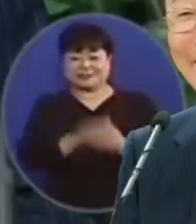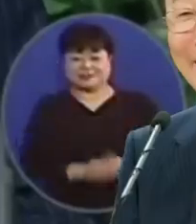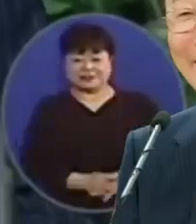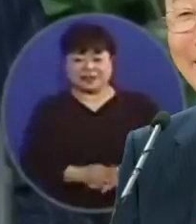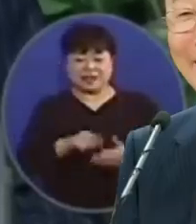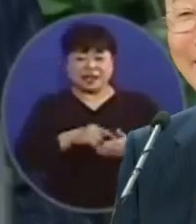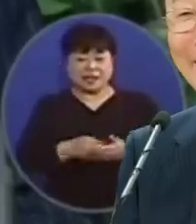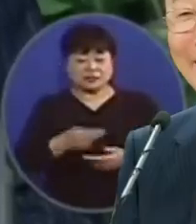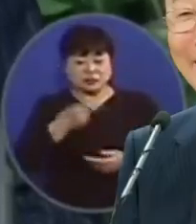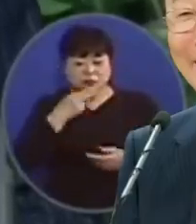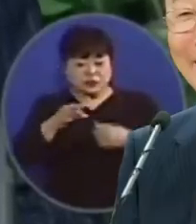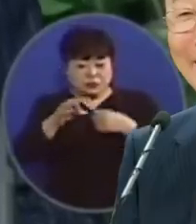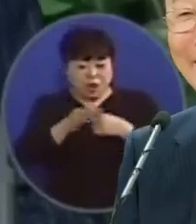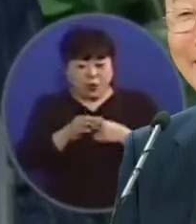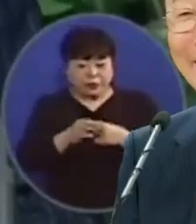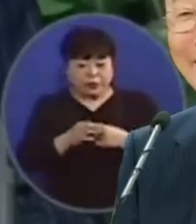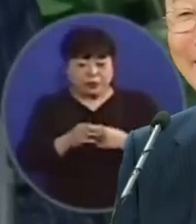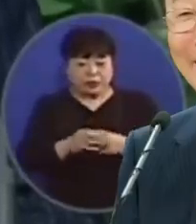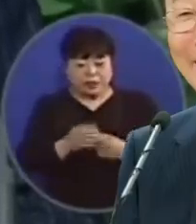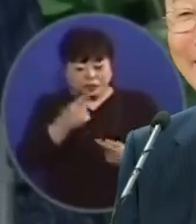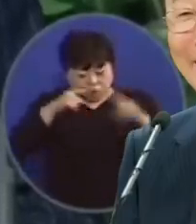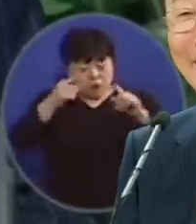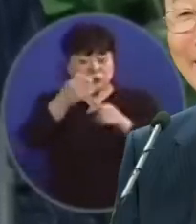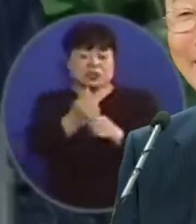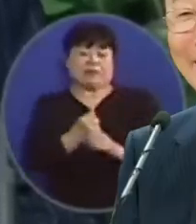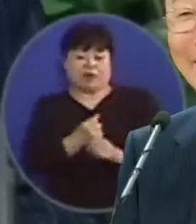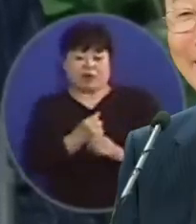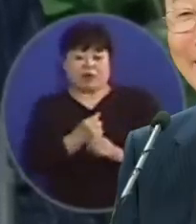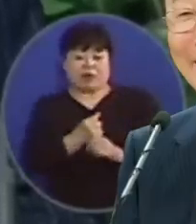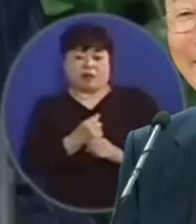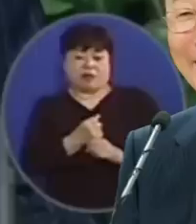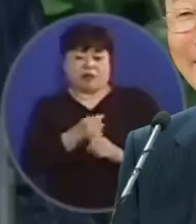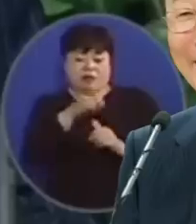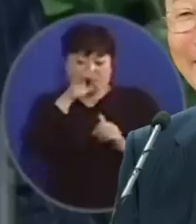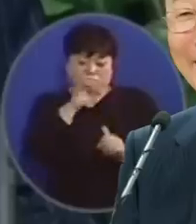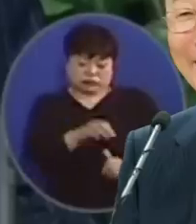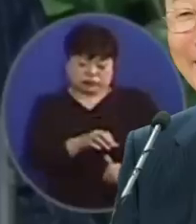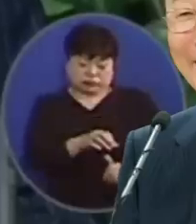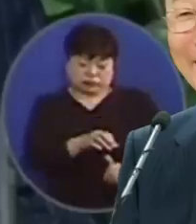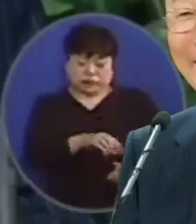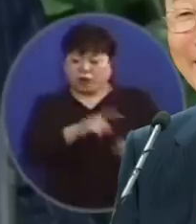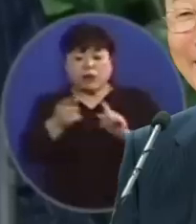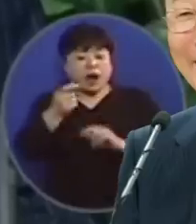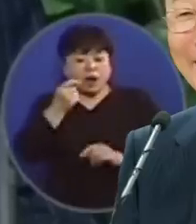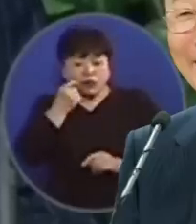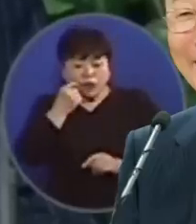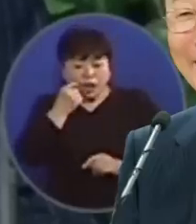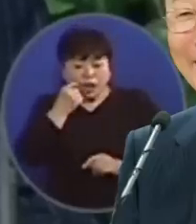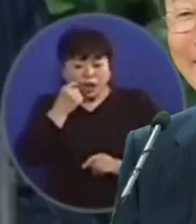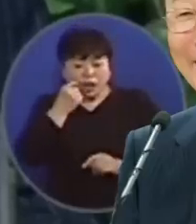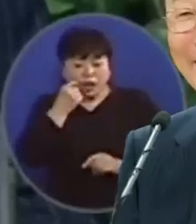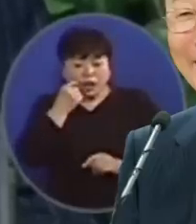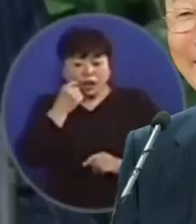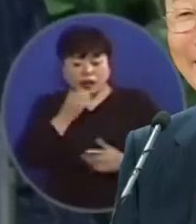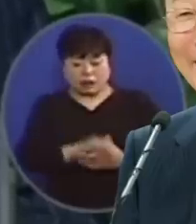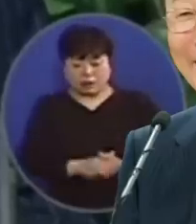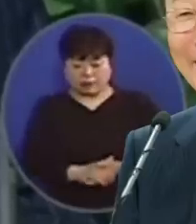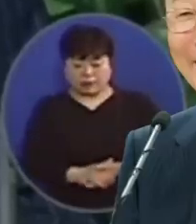청산 못했으면 음부에 잡혔겠죠. 지금까지로 잡혀있다면 예수님 부활 못했으면 지금까지로